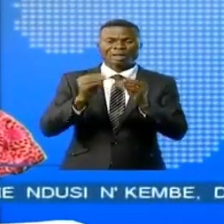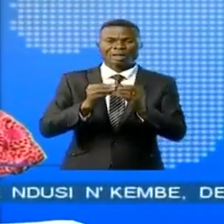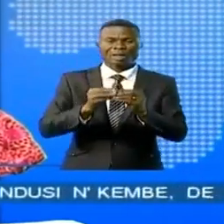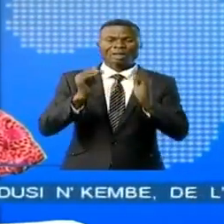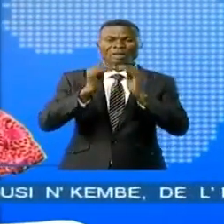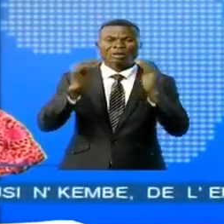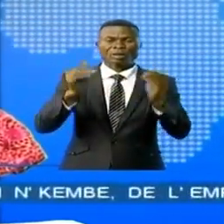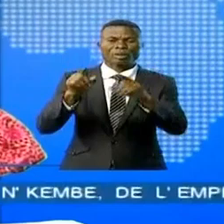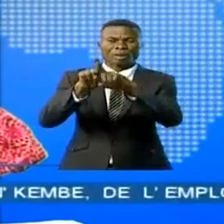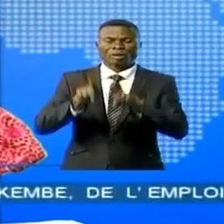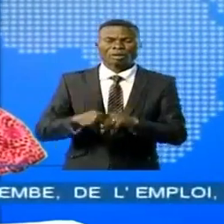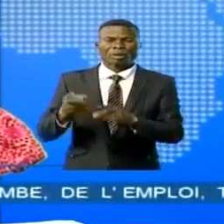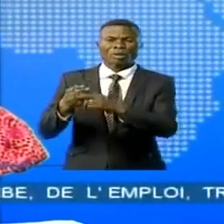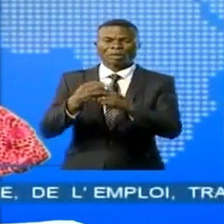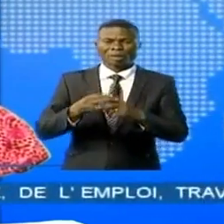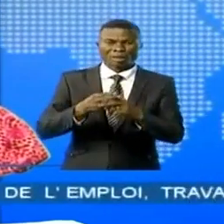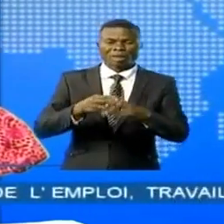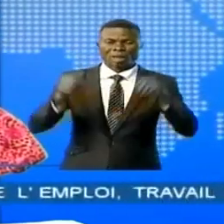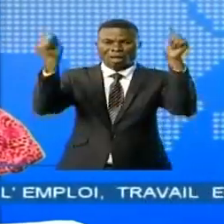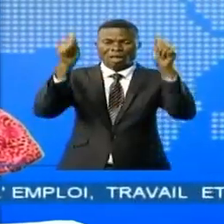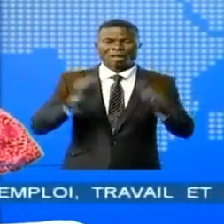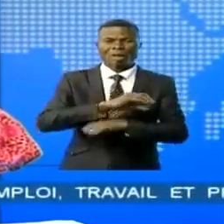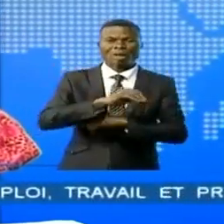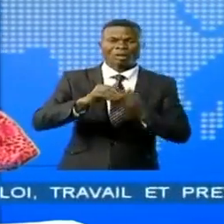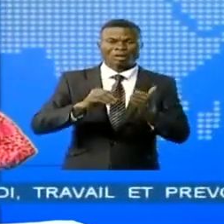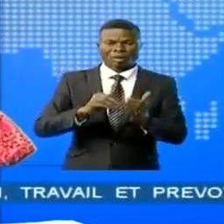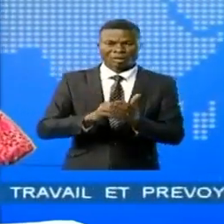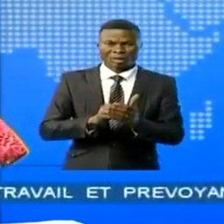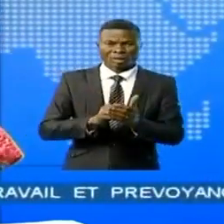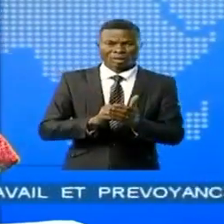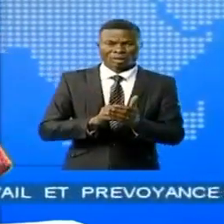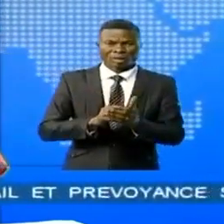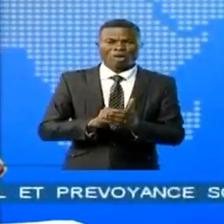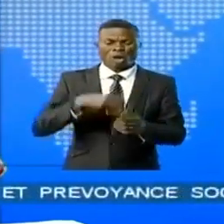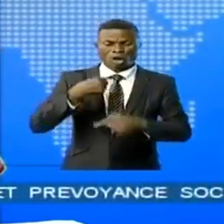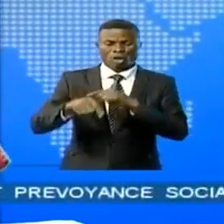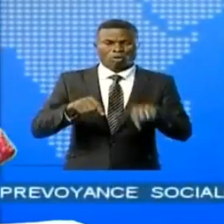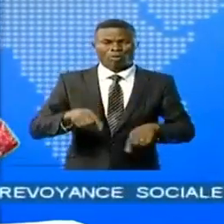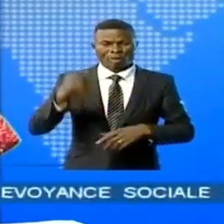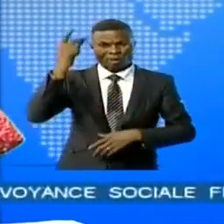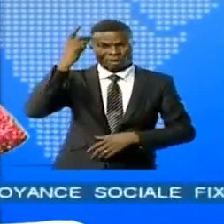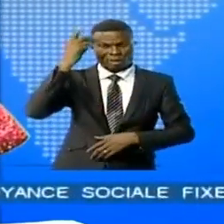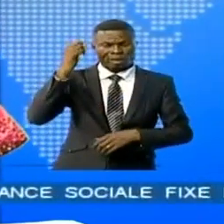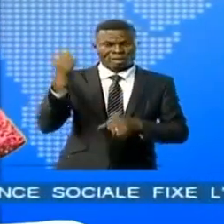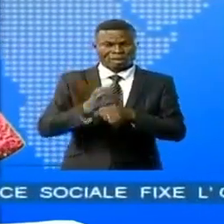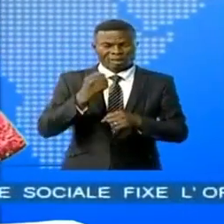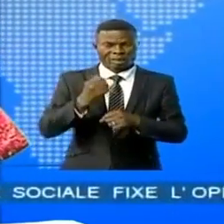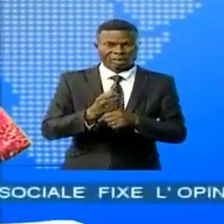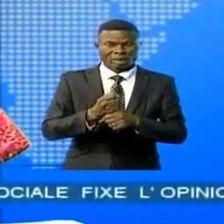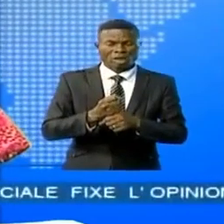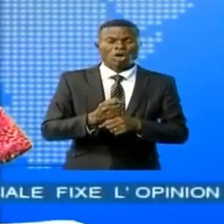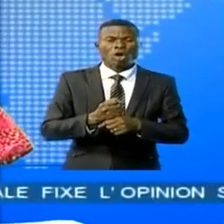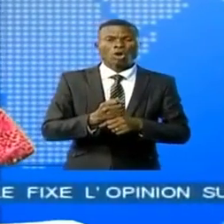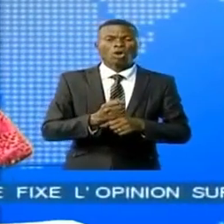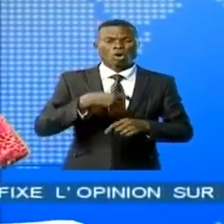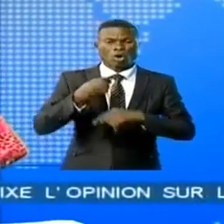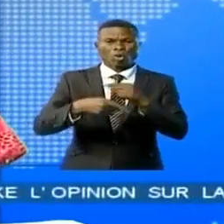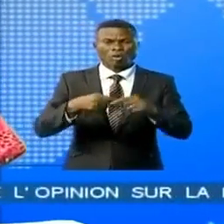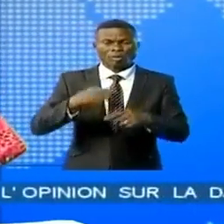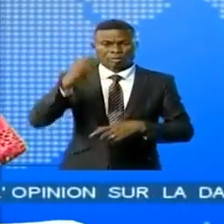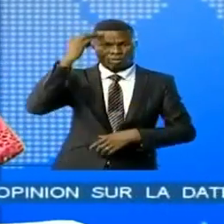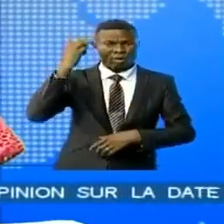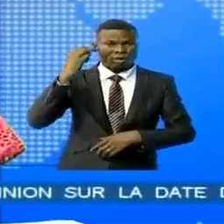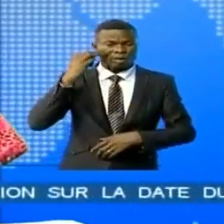paix de sécurité et de l'afrique centrale a ouvert ses portes aujourd'hui à kinshasa ultra vomit et entités lancé par le